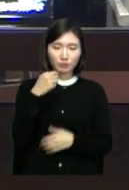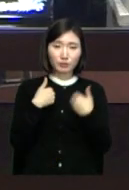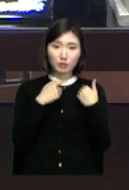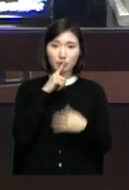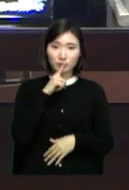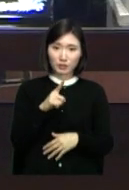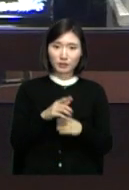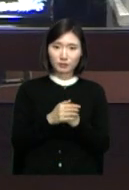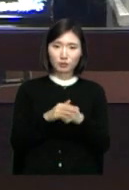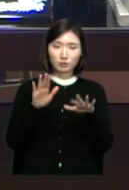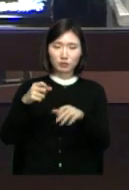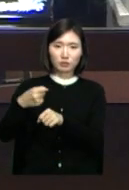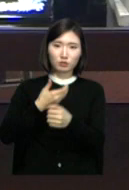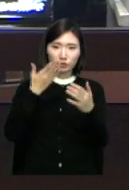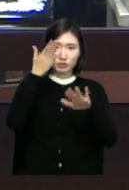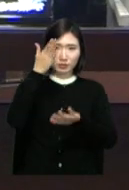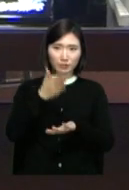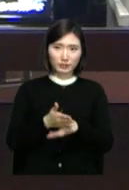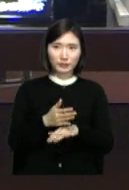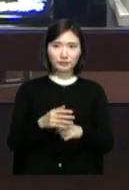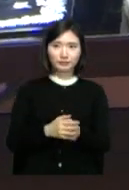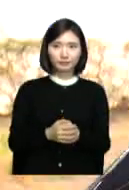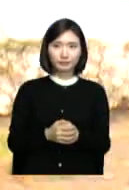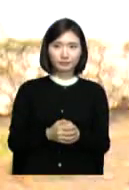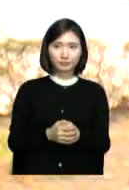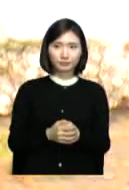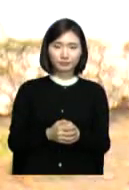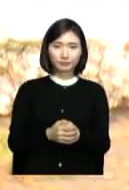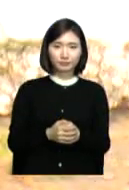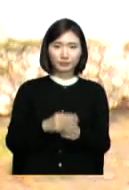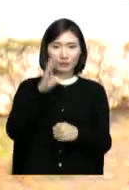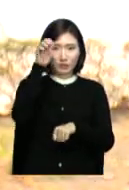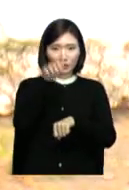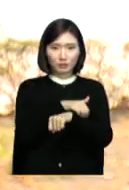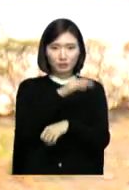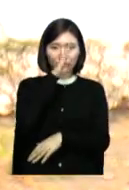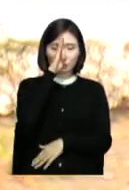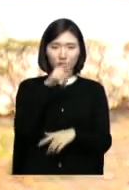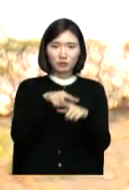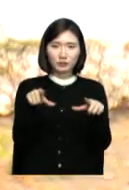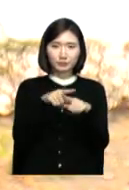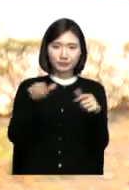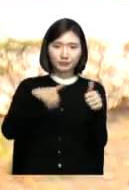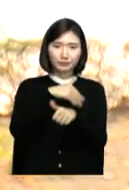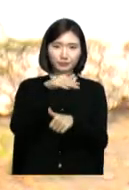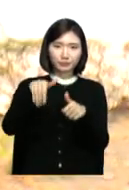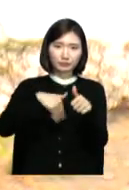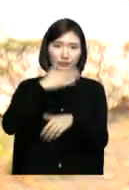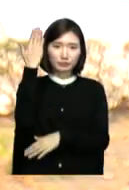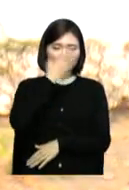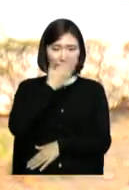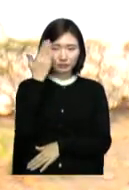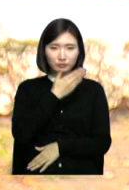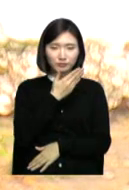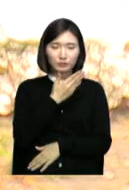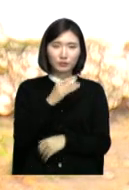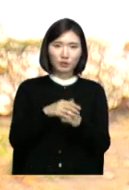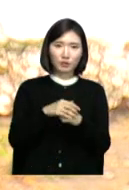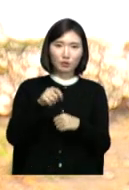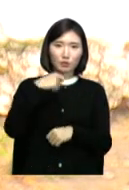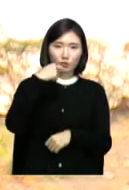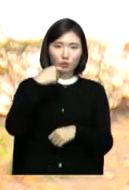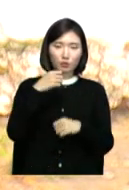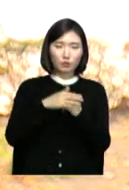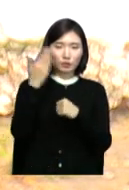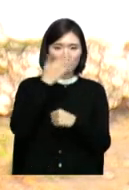말씀이시네요네 오늘 말씀 감사합니다네 감사합니다 알레르기성 질환은 주로 주변 환경을 깨끗이하고 위생 습관을